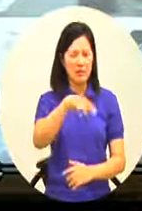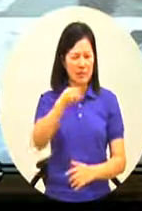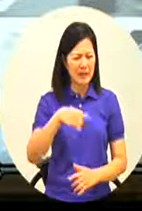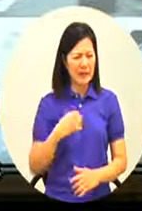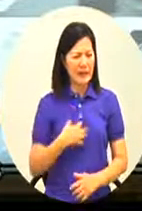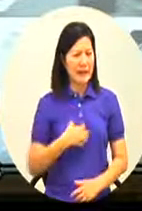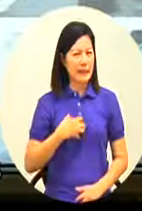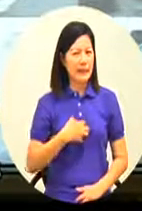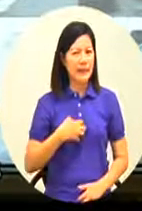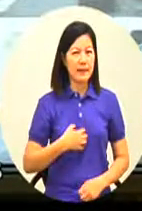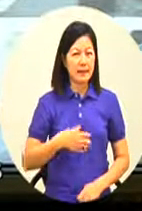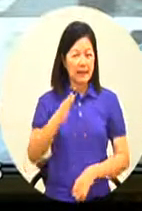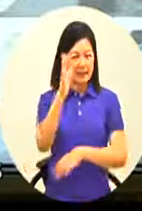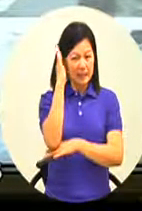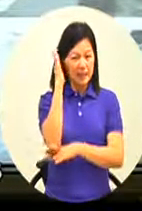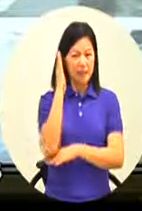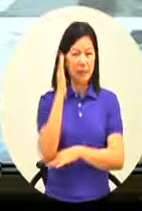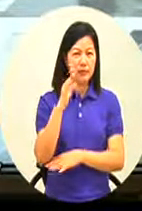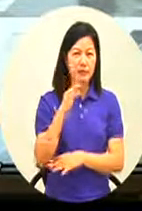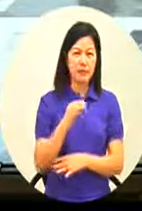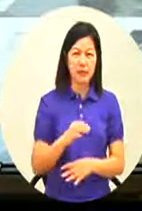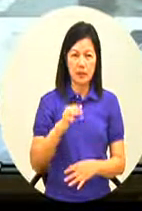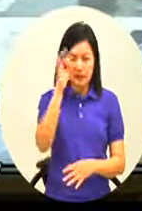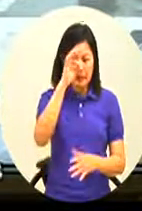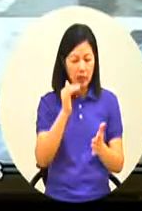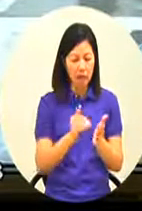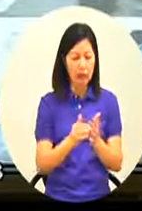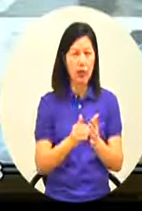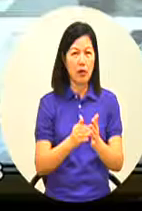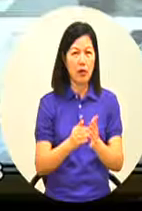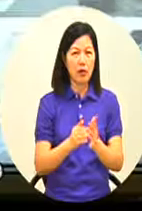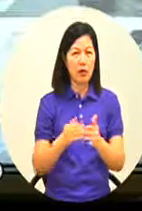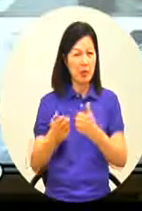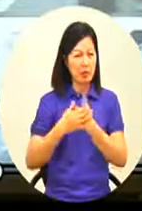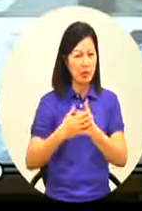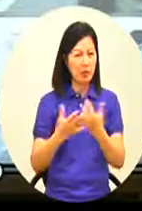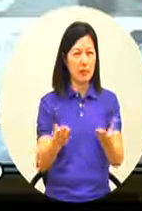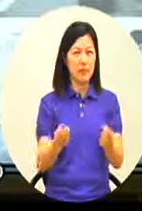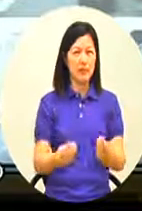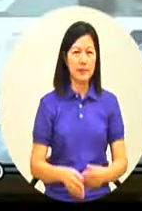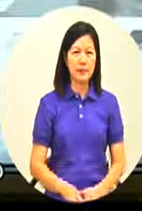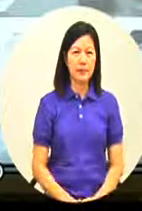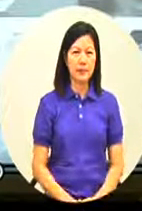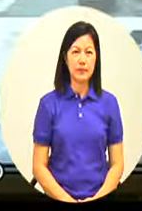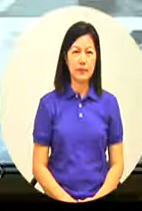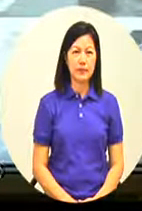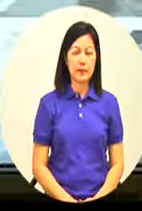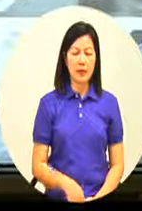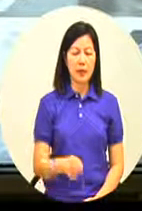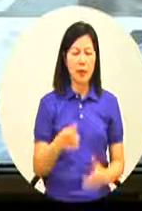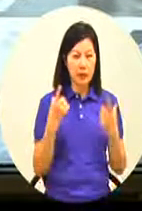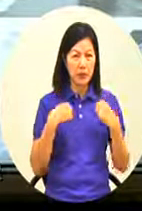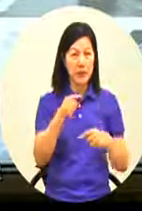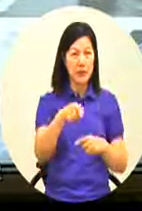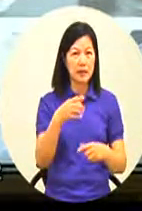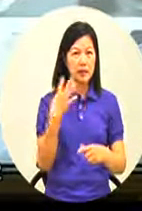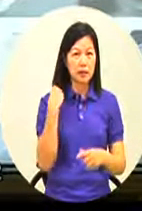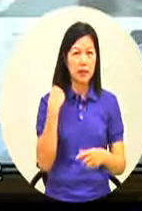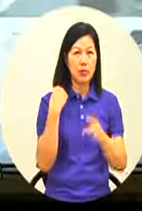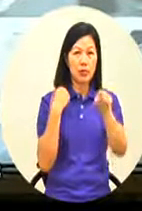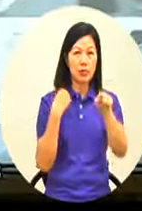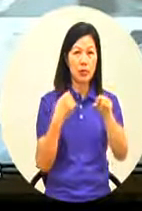说政府找不到一个有正义公德的人了，啊，所以这里就阻碍，原来这个是旧的，啊，这个是新